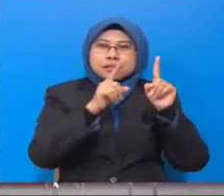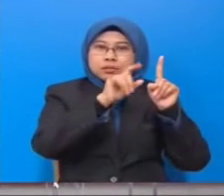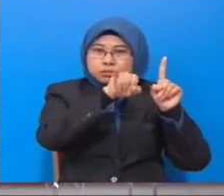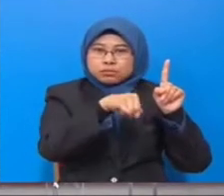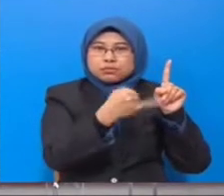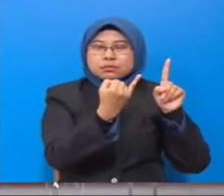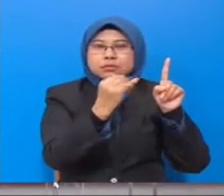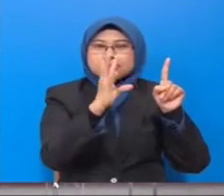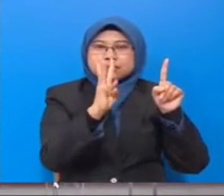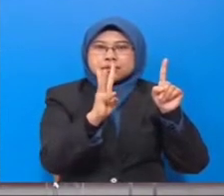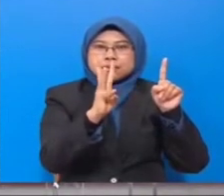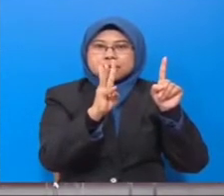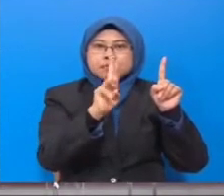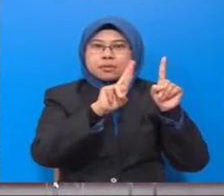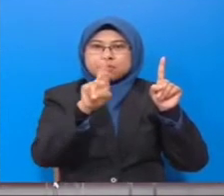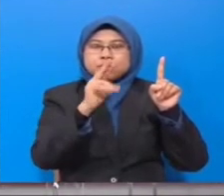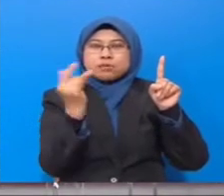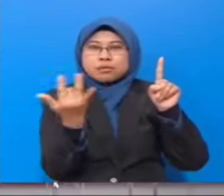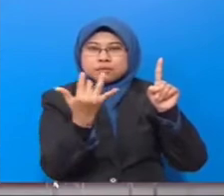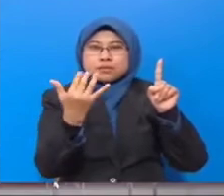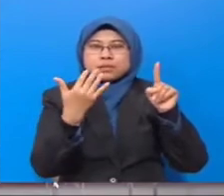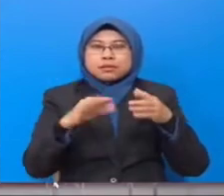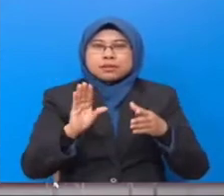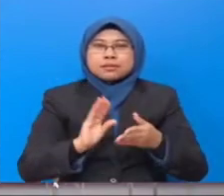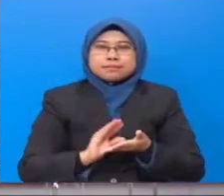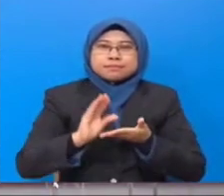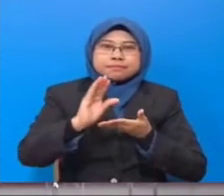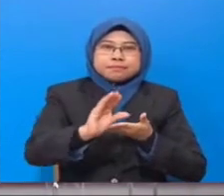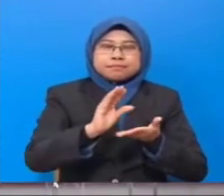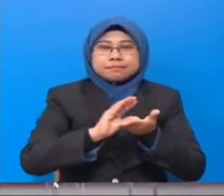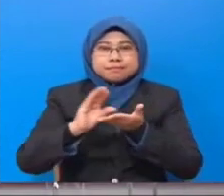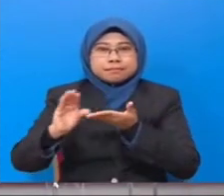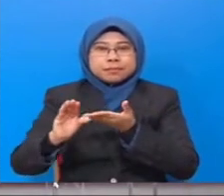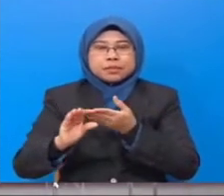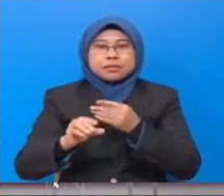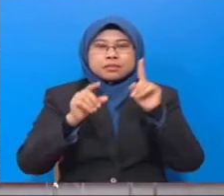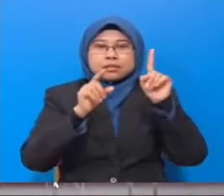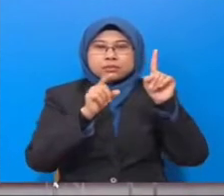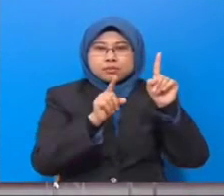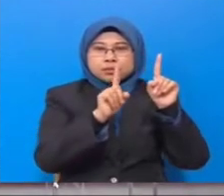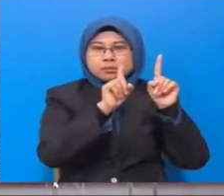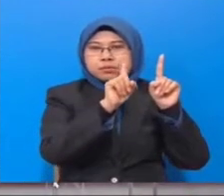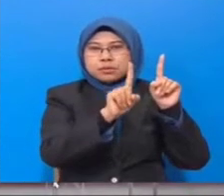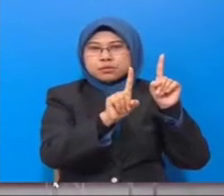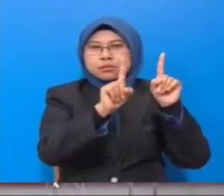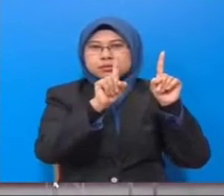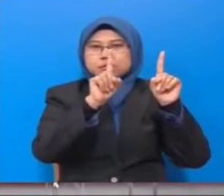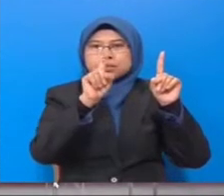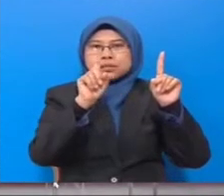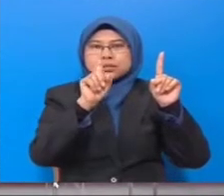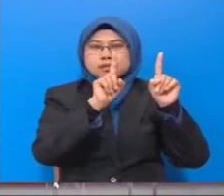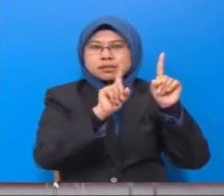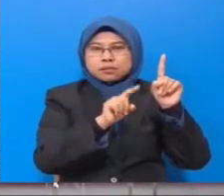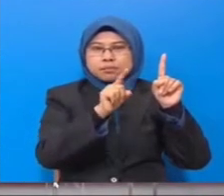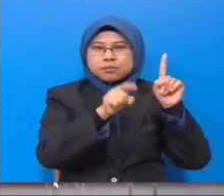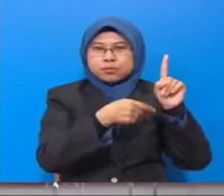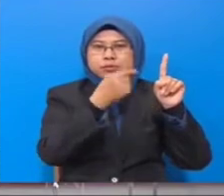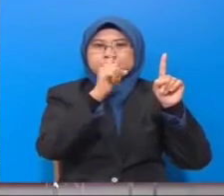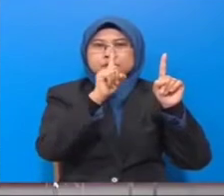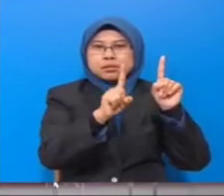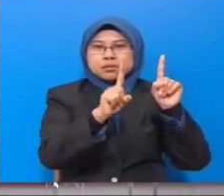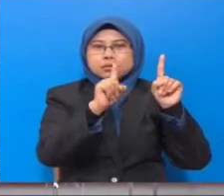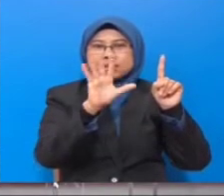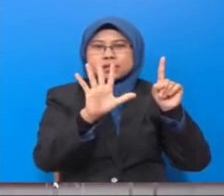satu juta enam lebih telah disalurkan kepada 1105 pelanggan bsg dalam